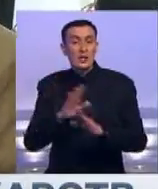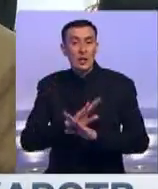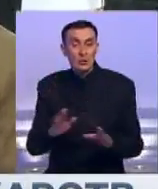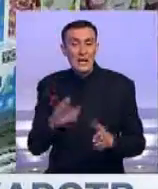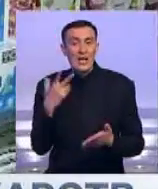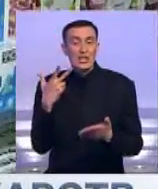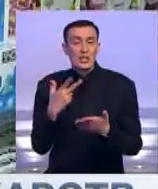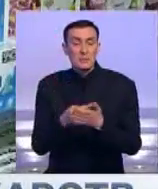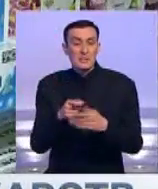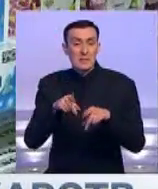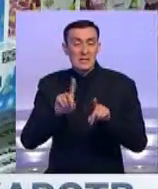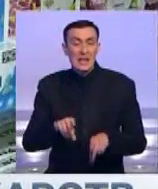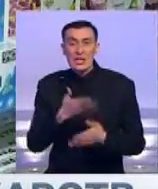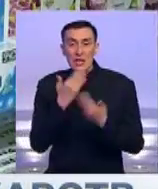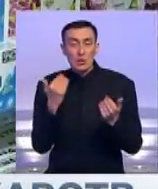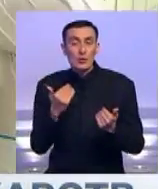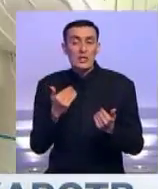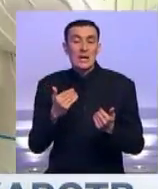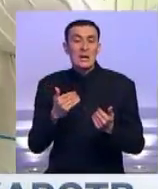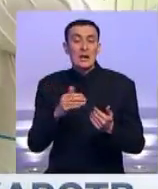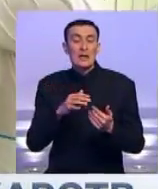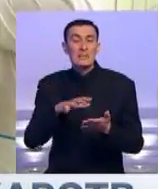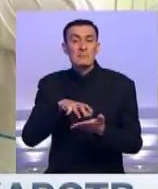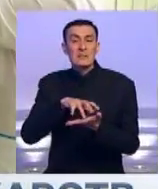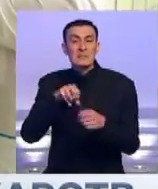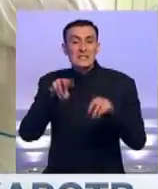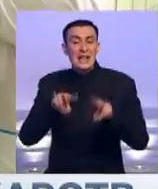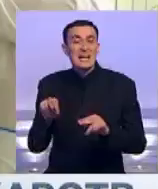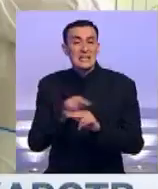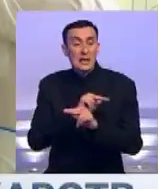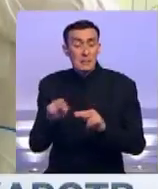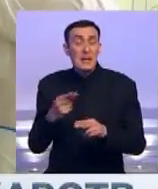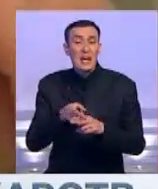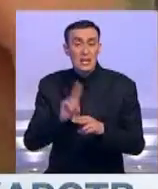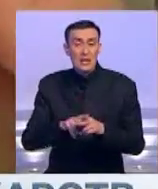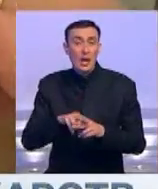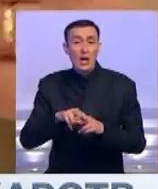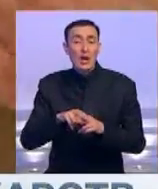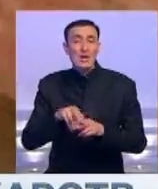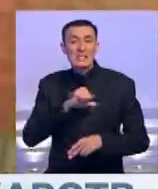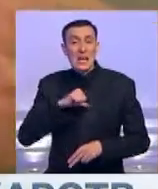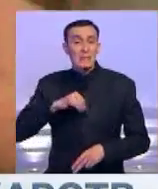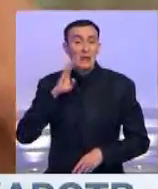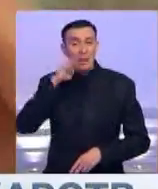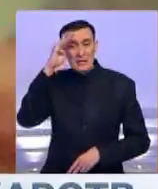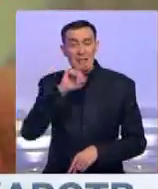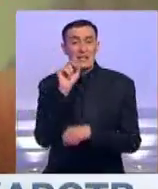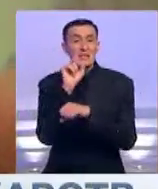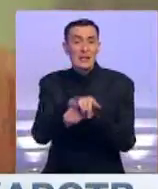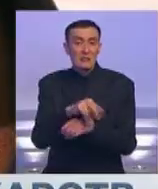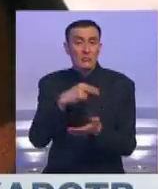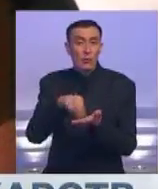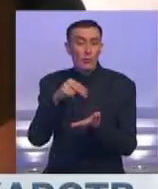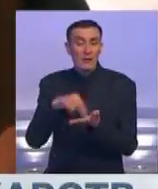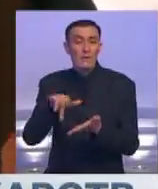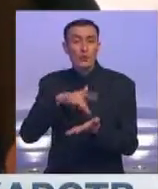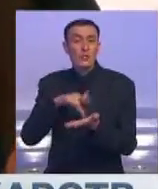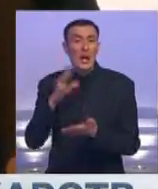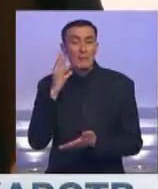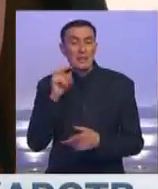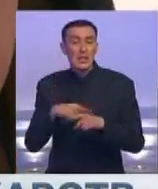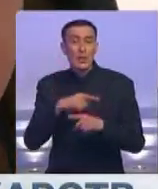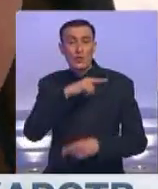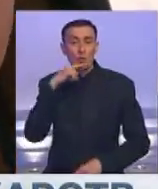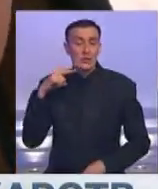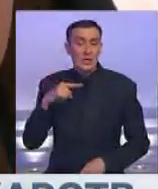для шприц-ручек. Нет также систем помповой инсулинотерапии. Все это родственники вынуждены заказывать в Алматы или России. Выдают 6,